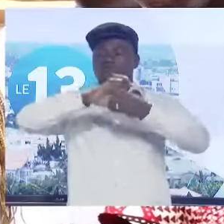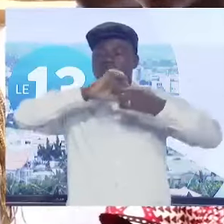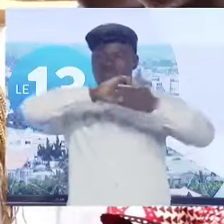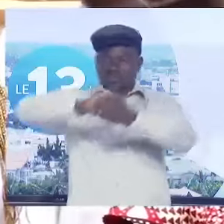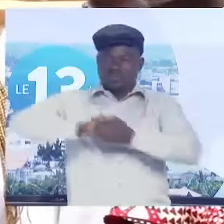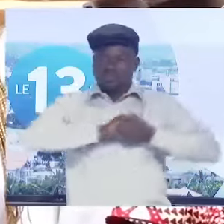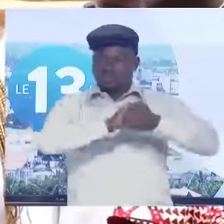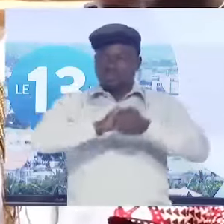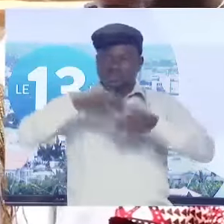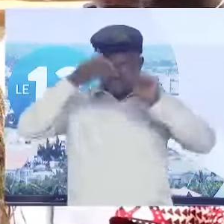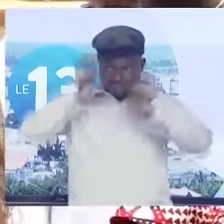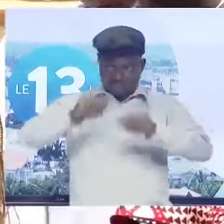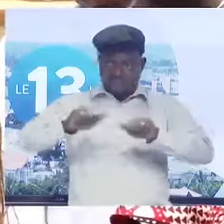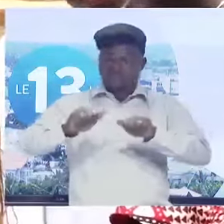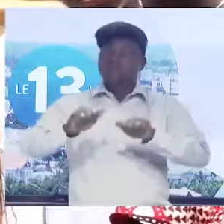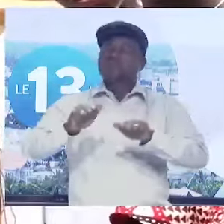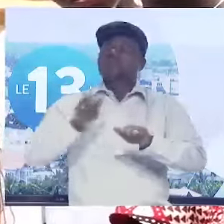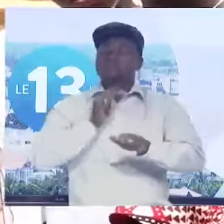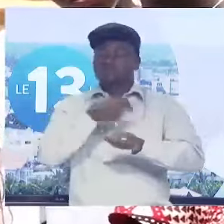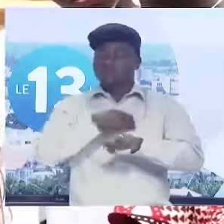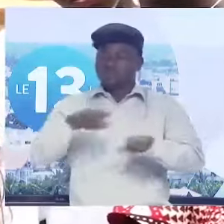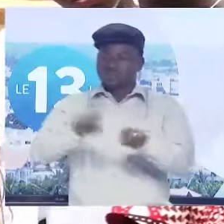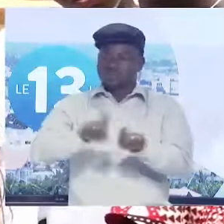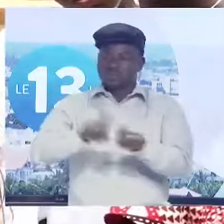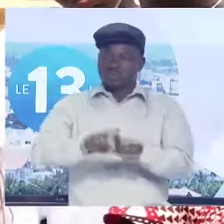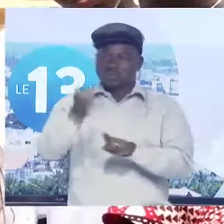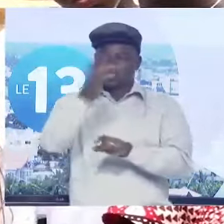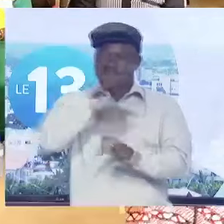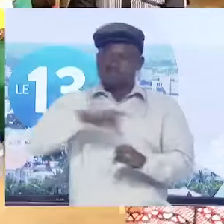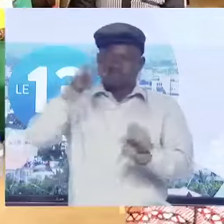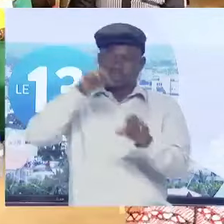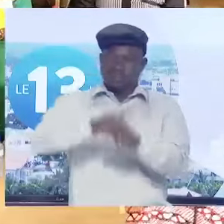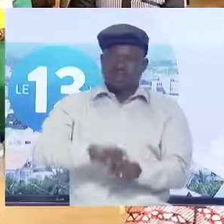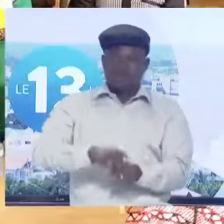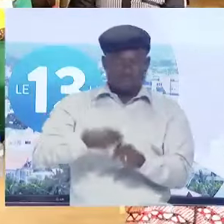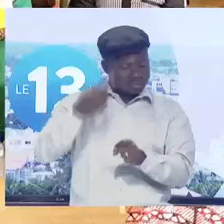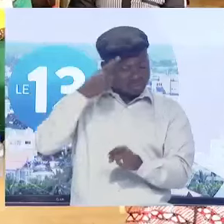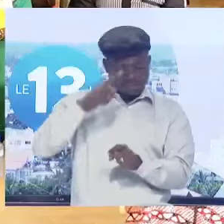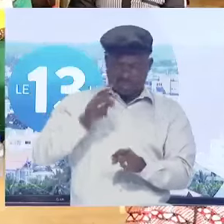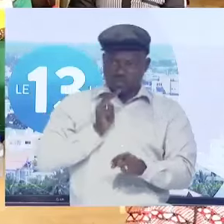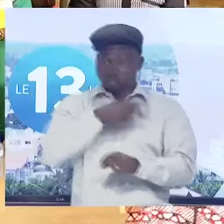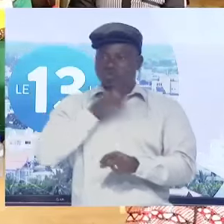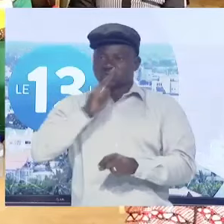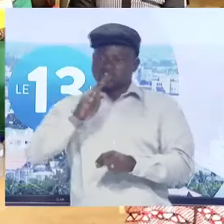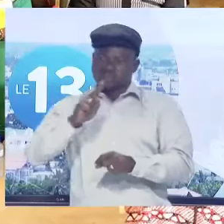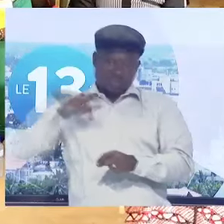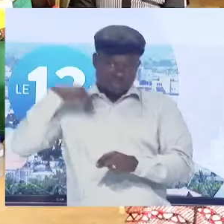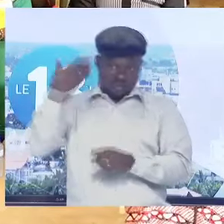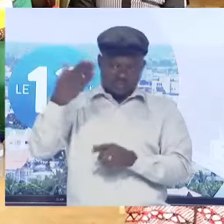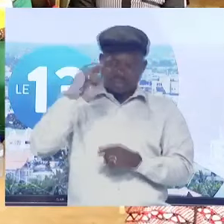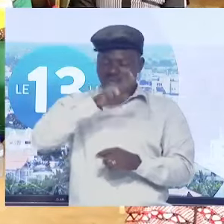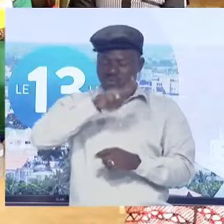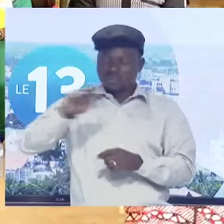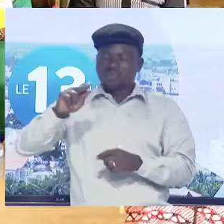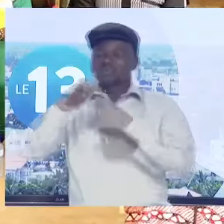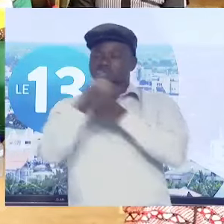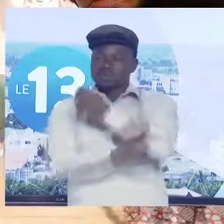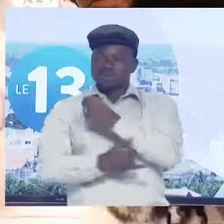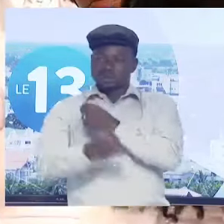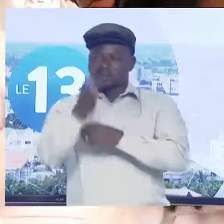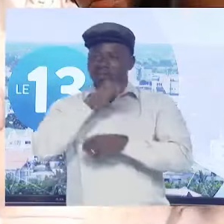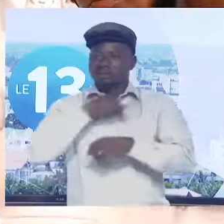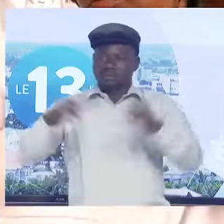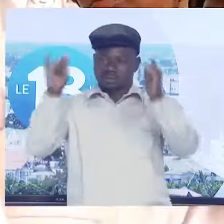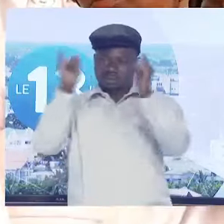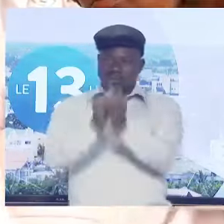puissions nous aussi nous engager parce que nous sommes l'avenir du pays. Le camp national de jeunesse 2024 se tient sous le thème «